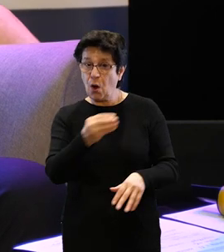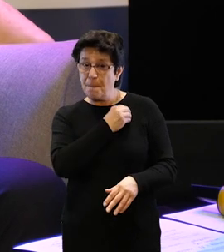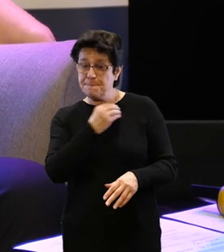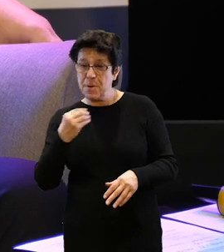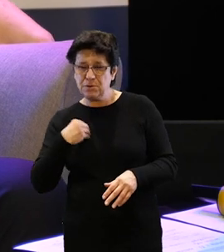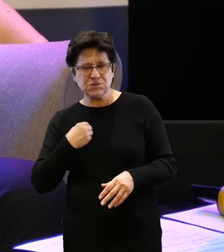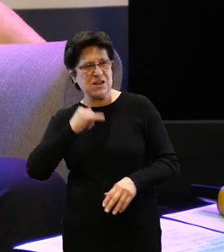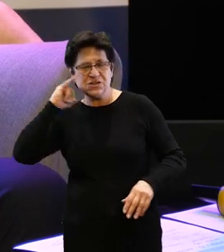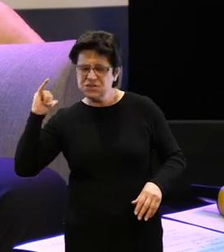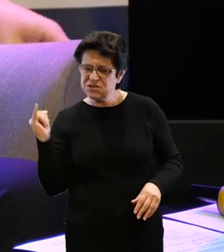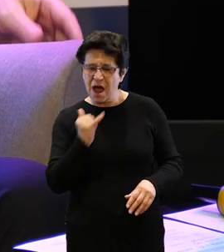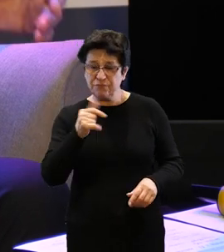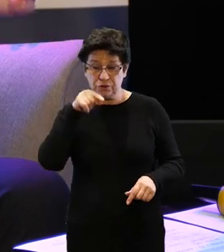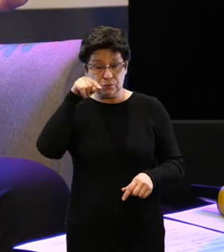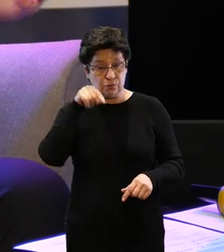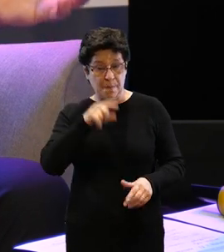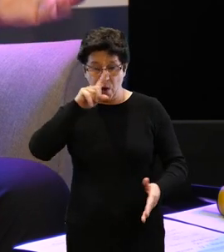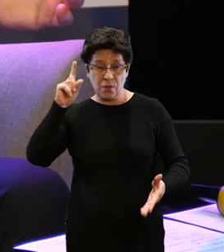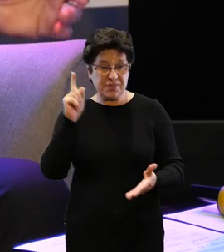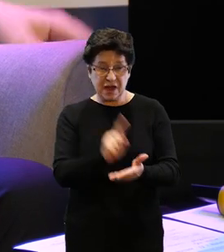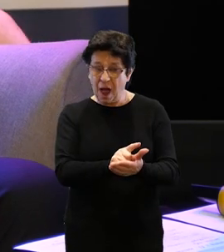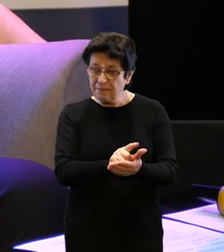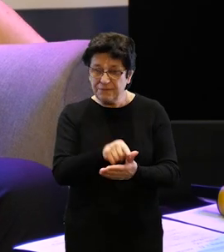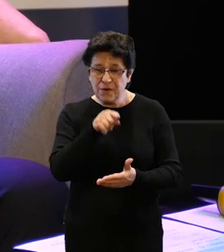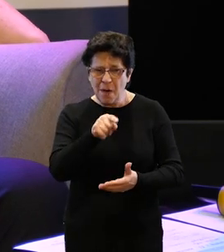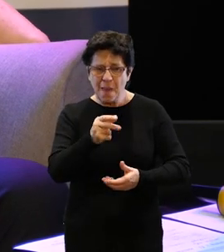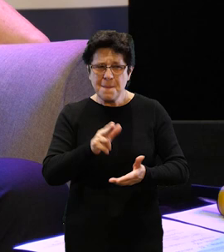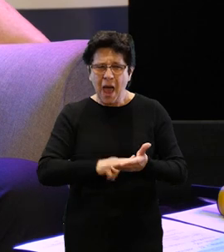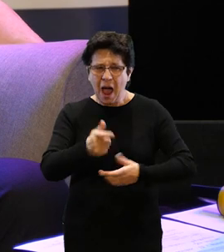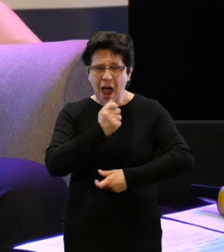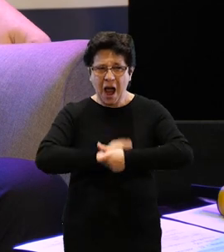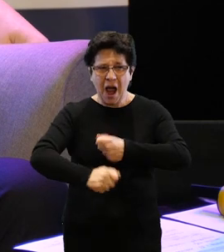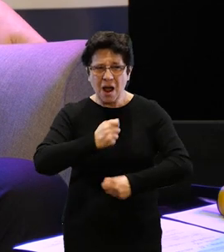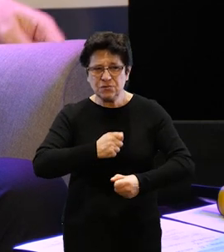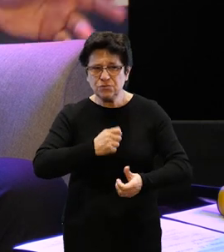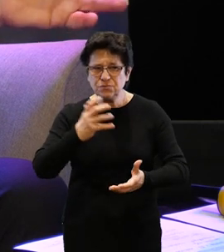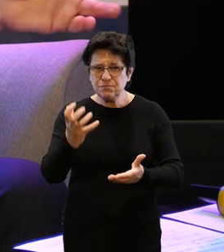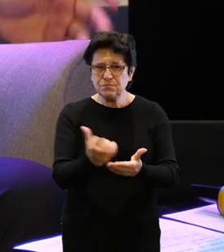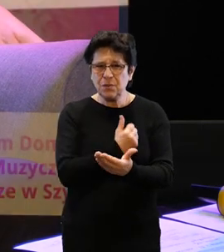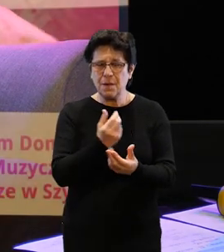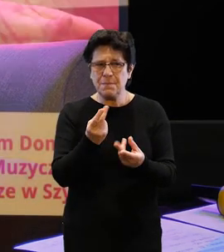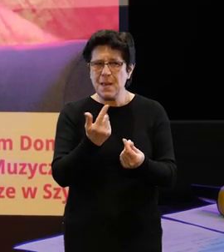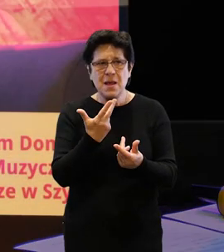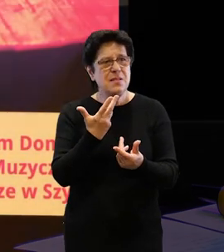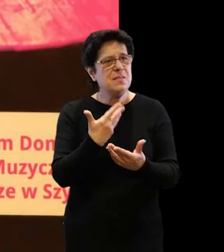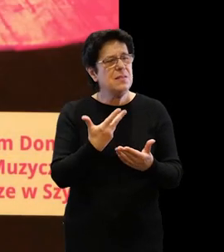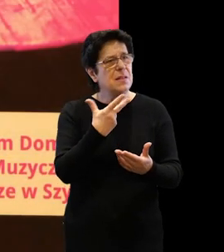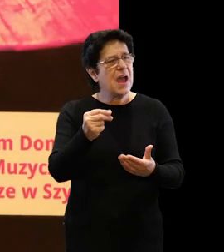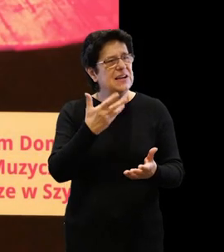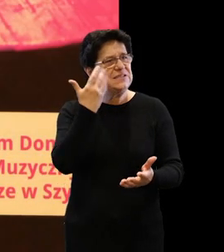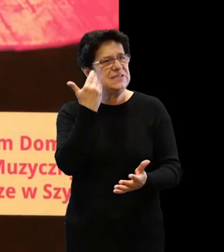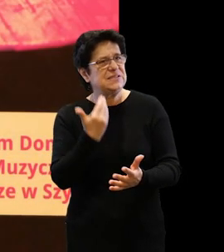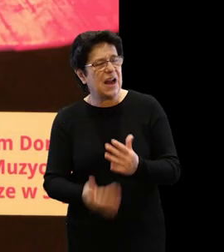byliśmy z pichler ZEM potrafił na tym handlu zrobić pieniądze i tych pieniędzy nie przepu tyko